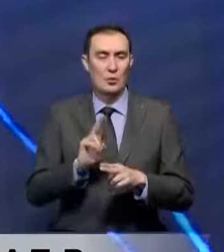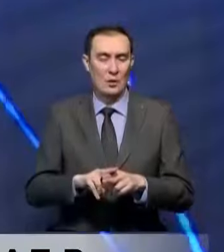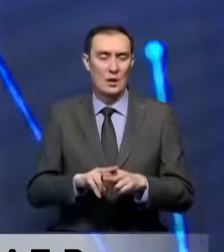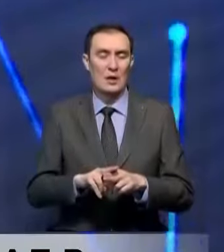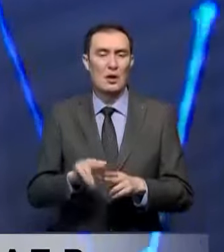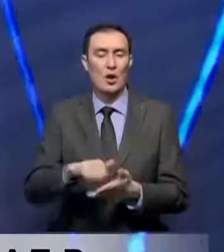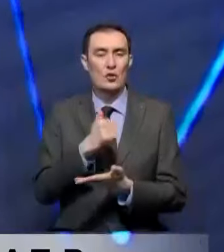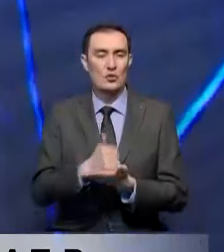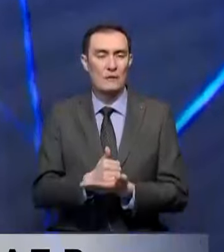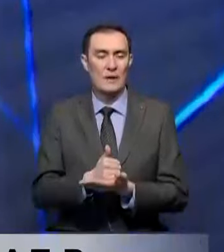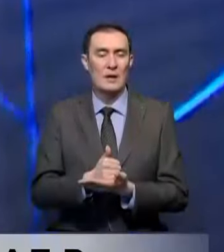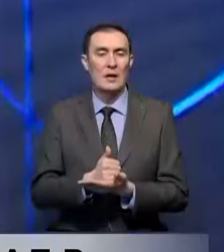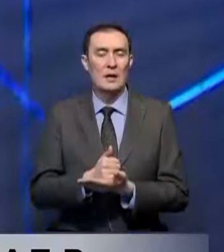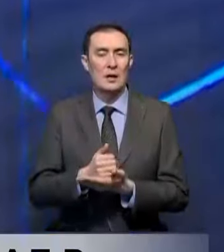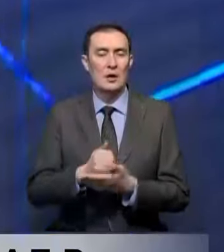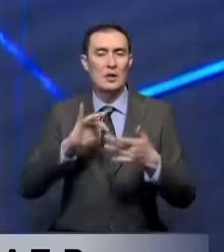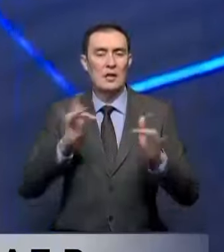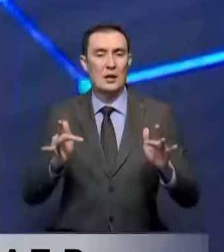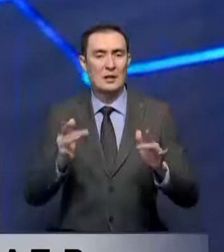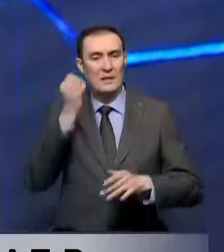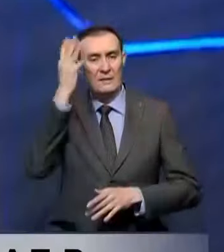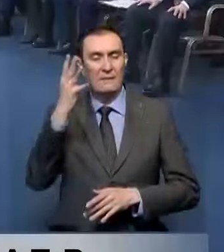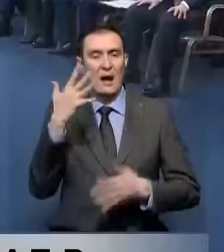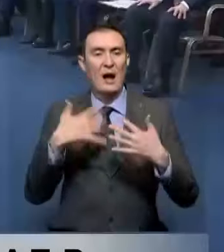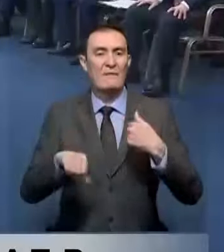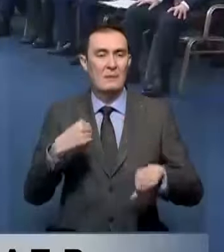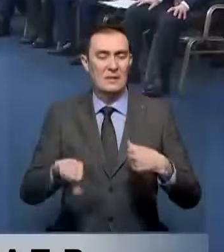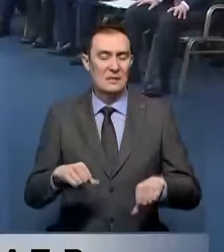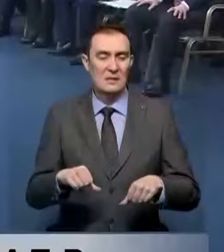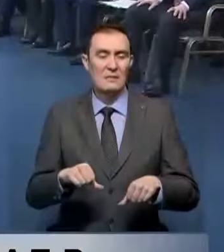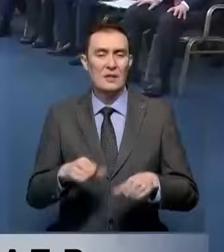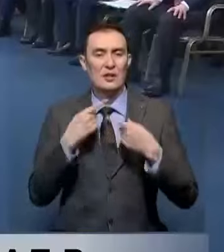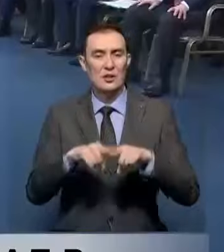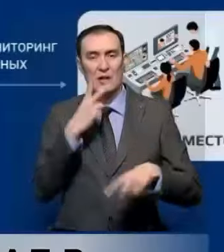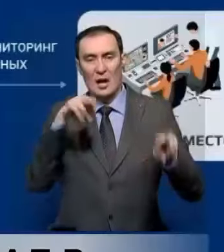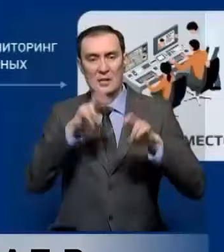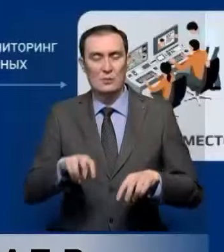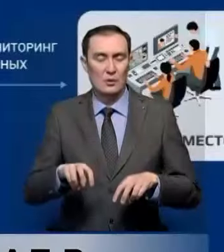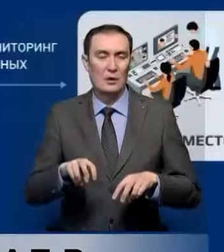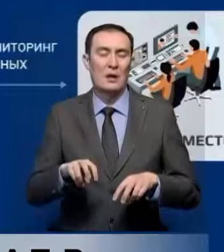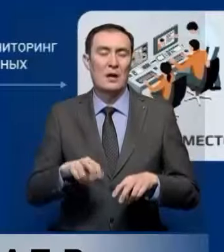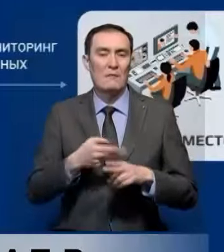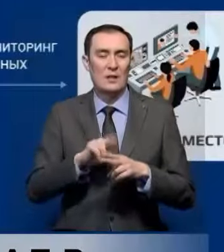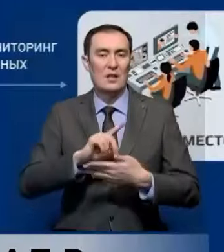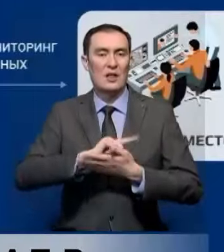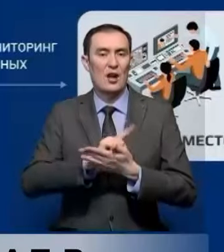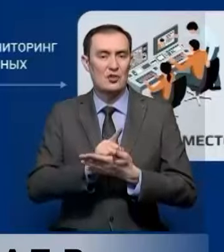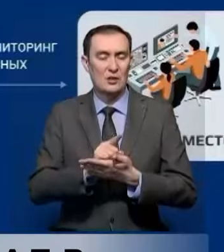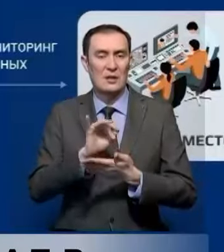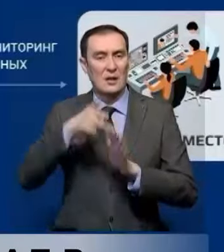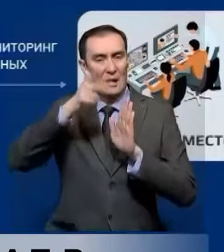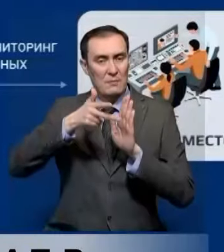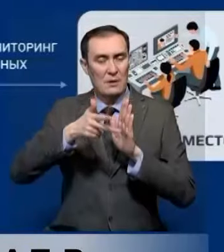на базе искусственного интеллекта автоматизируют процессы технического и коммерческого осмотра. Данные с датчиков и